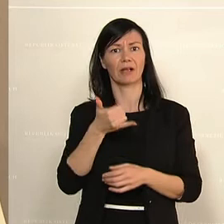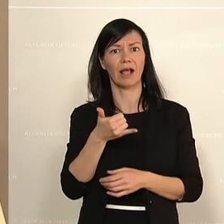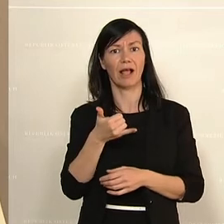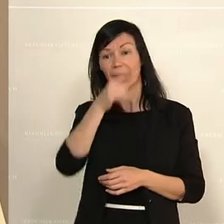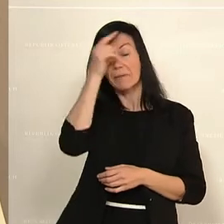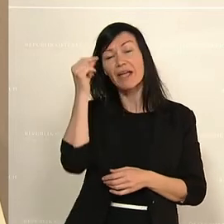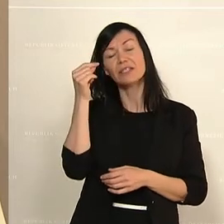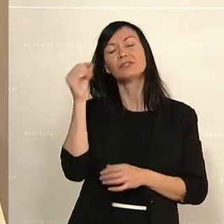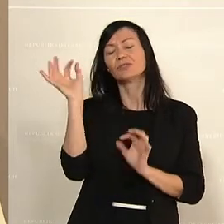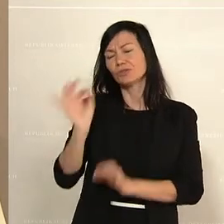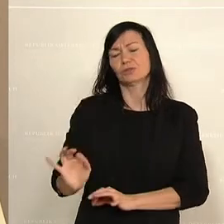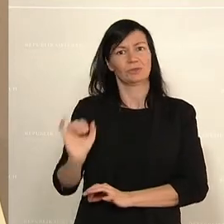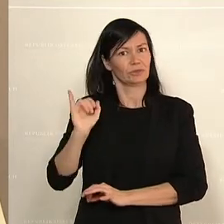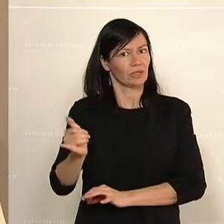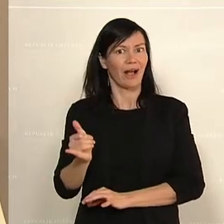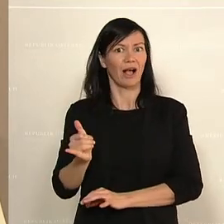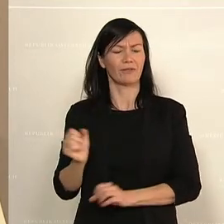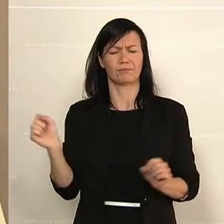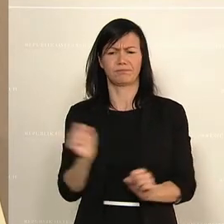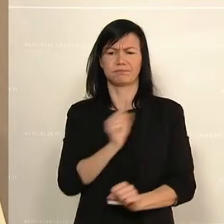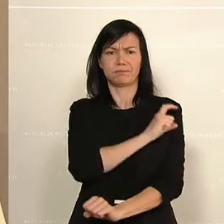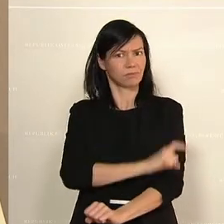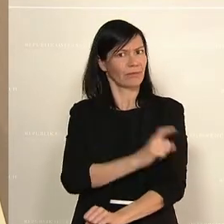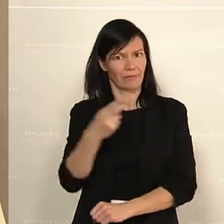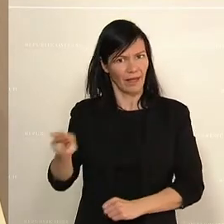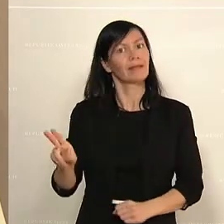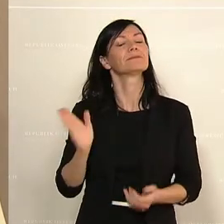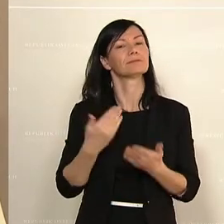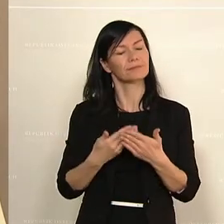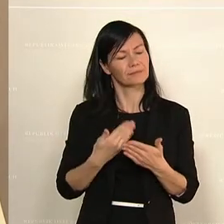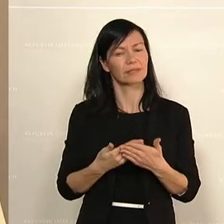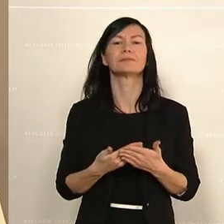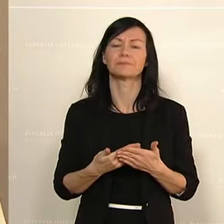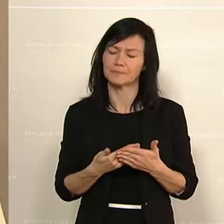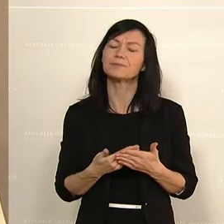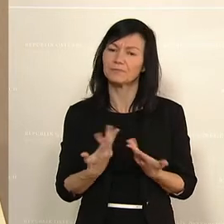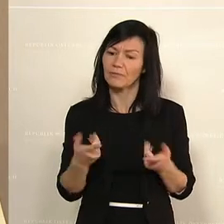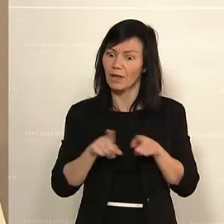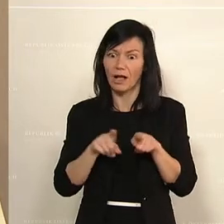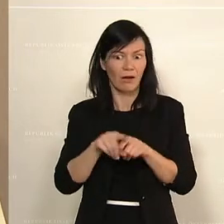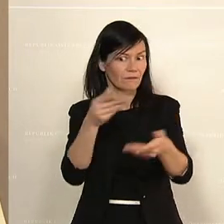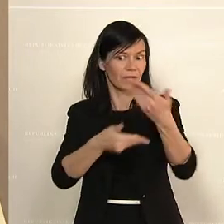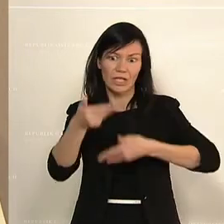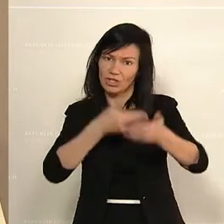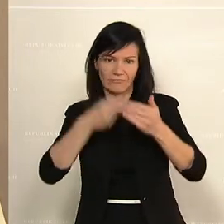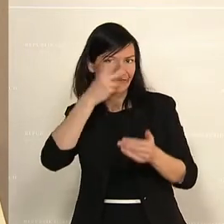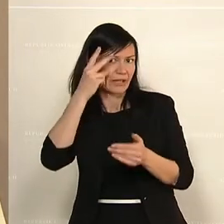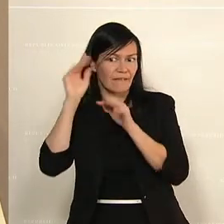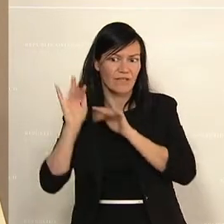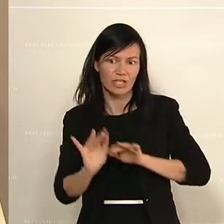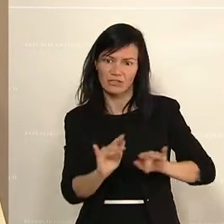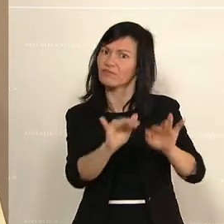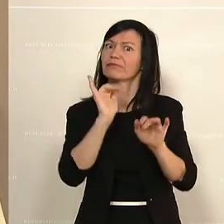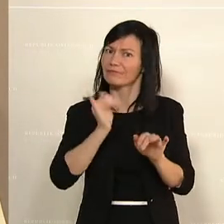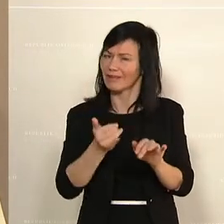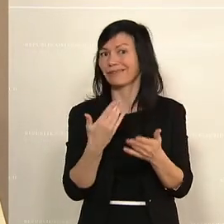Ruhe und auch nicht kalt. Und deshalb wird die auch und hat natürlich auch entsprechende Auswirkungen auf die Wirtschaft. Deshalb werden wir auch unsere